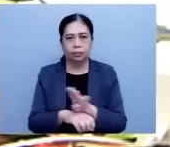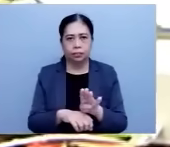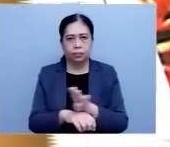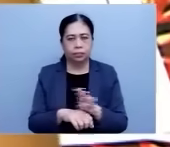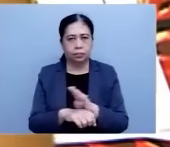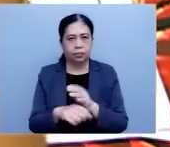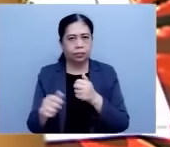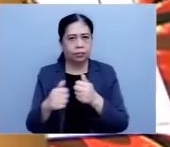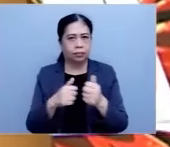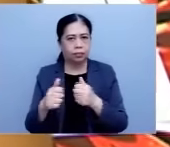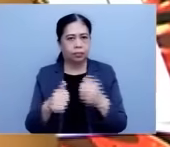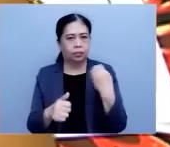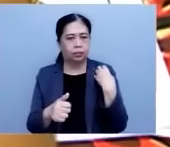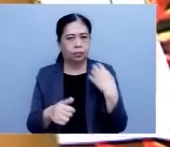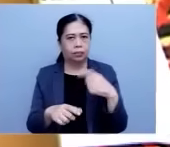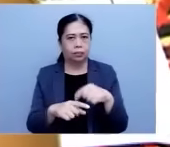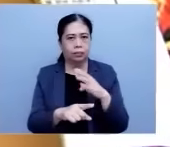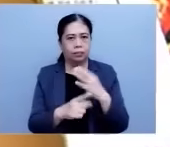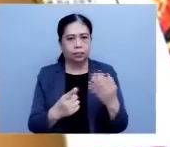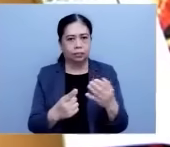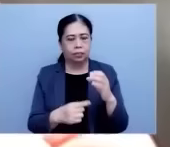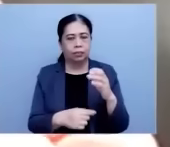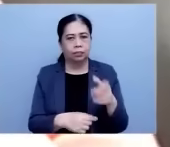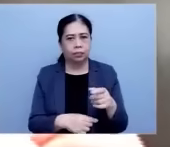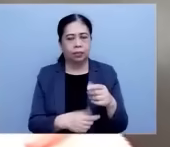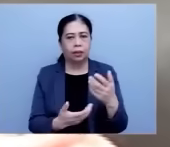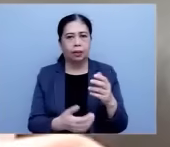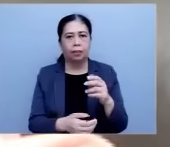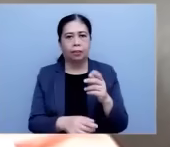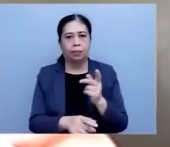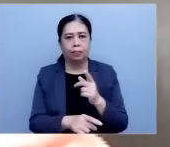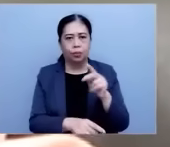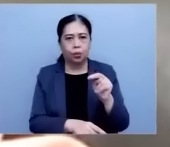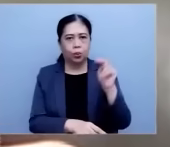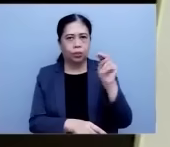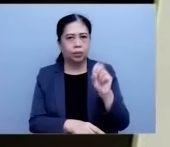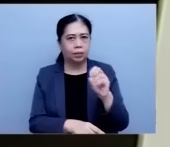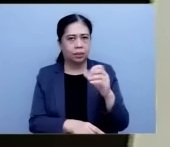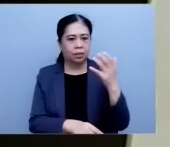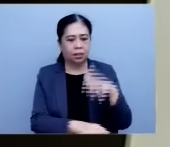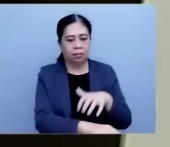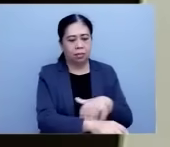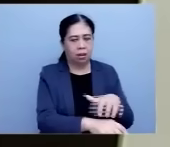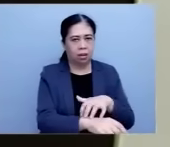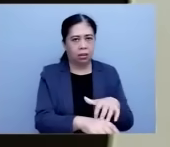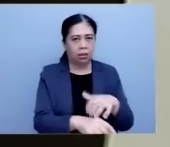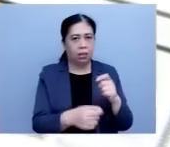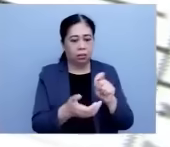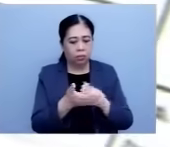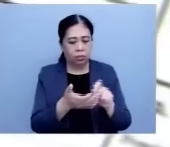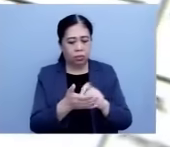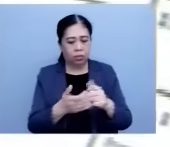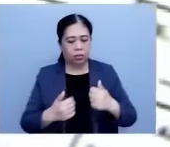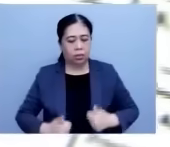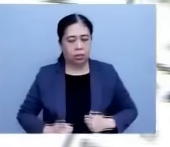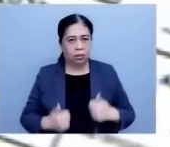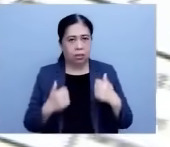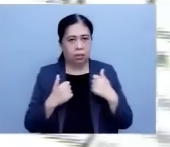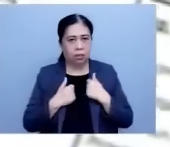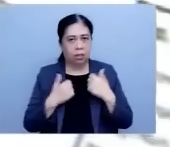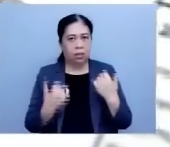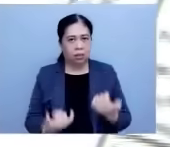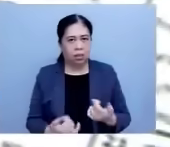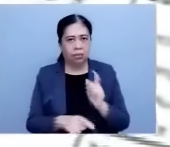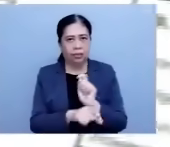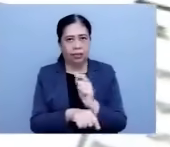tatakbong opisyal dito sa barangay post proper north side. Pero kung dating Makati City ang sinusulat nilang address, ngayon Taguig City